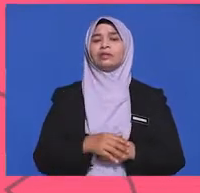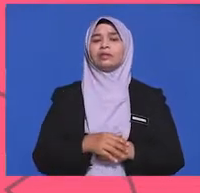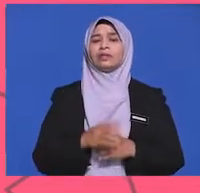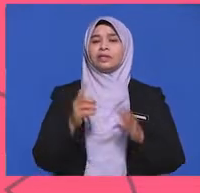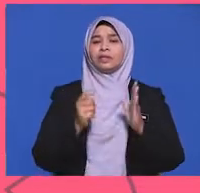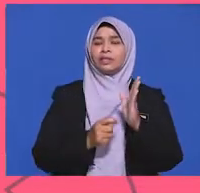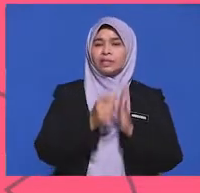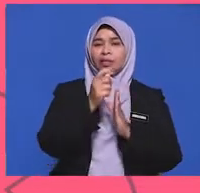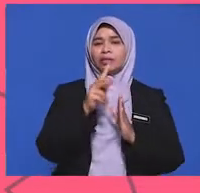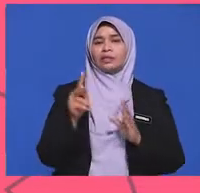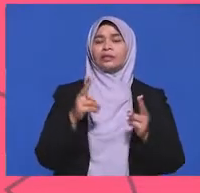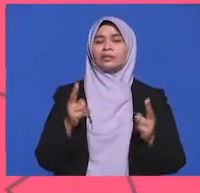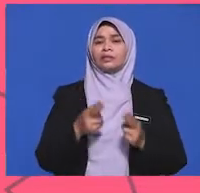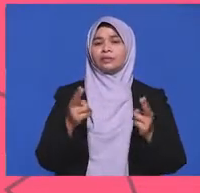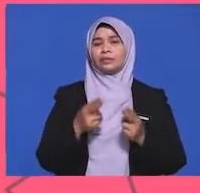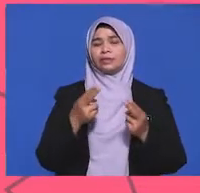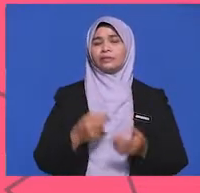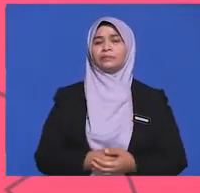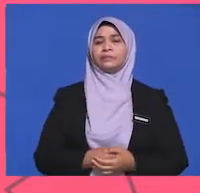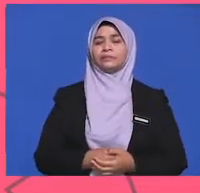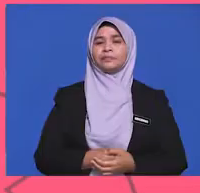ialah tingkatkan usaha.